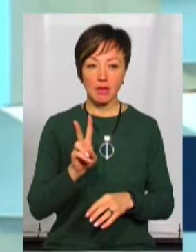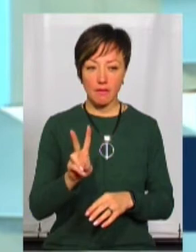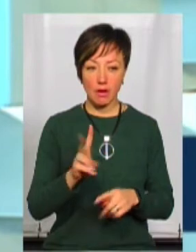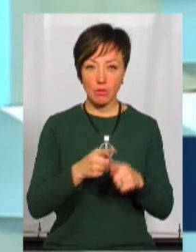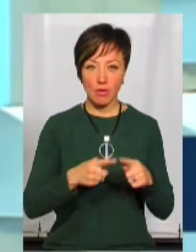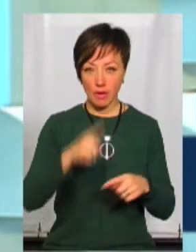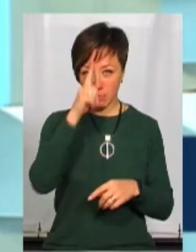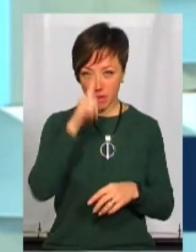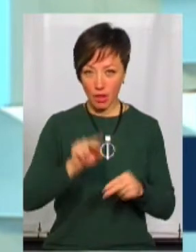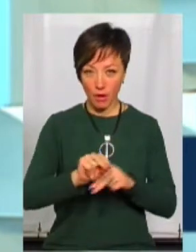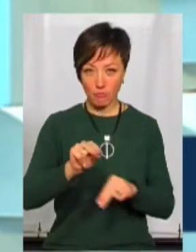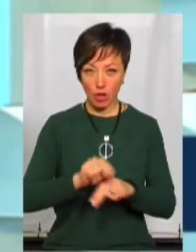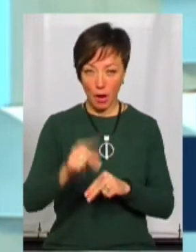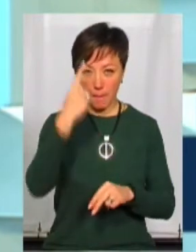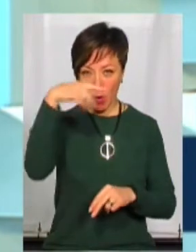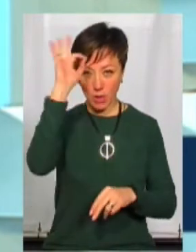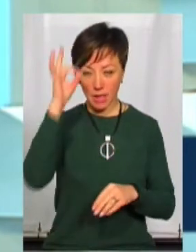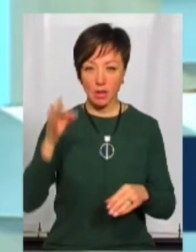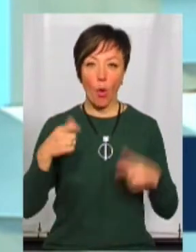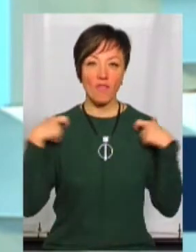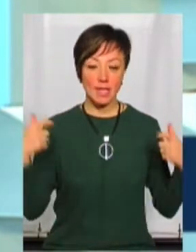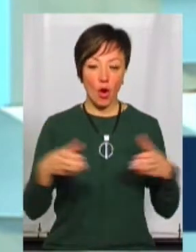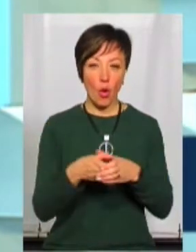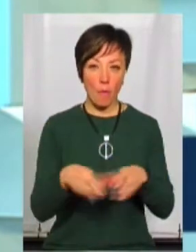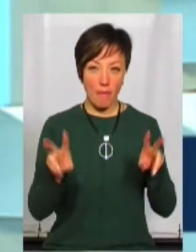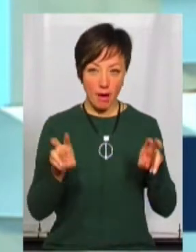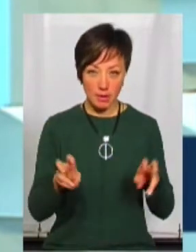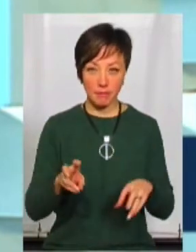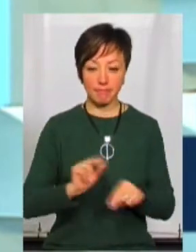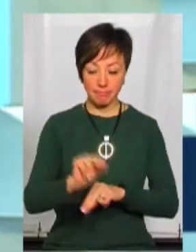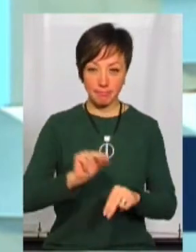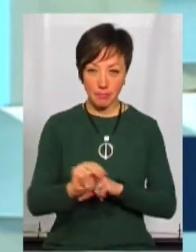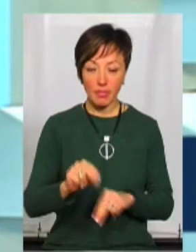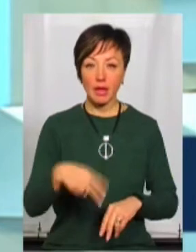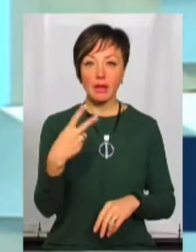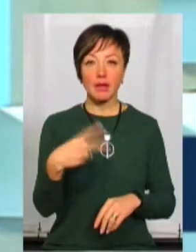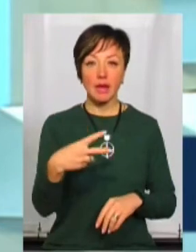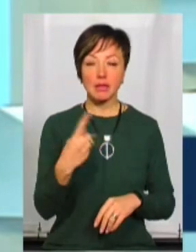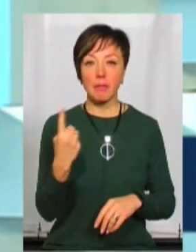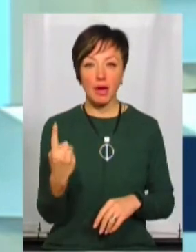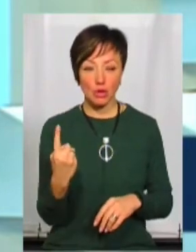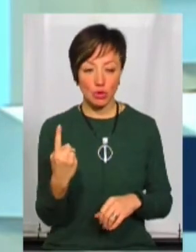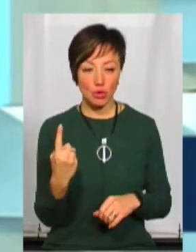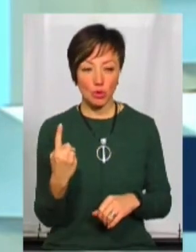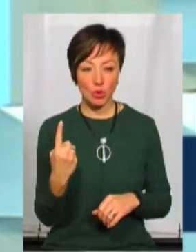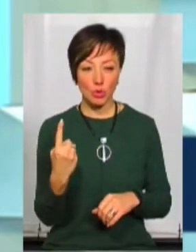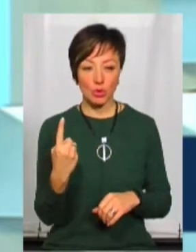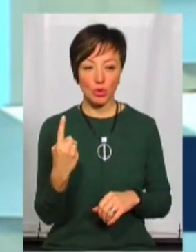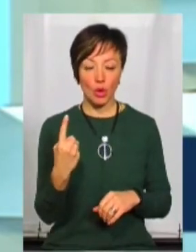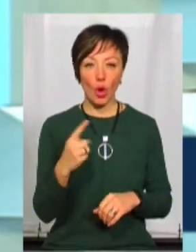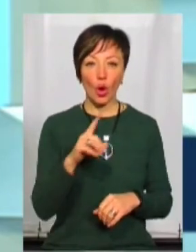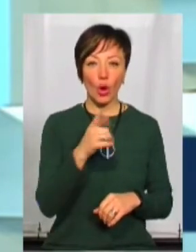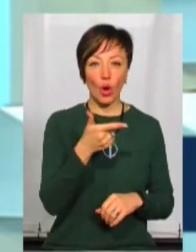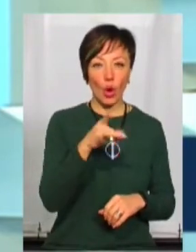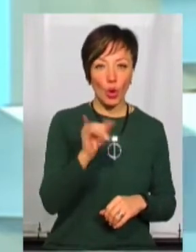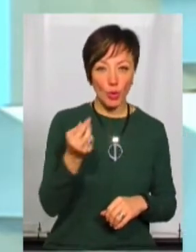2,5-місячне навчання поліцейських офіцерів громади, це теоретична частина. От, зокрема, 21